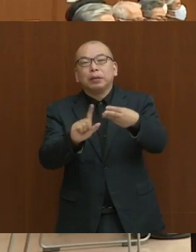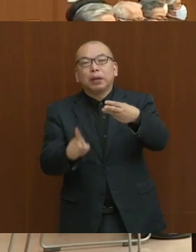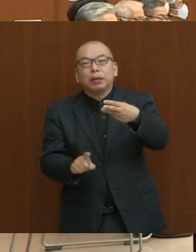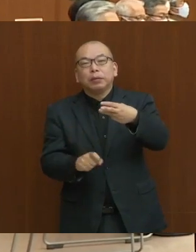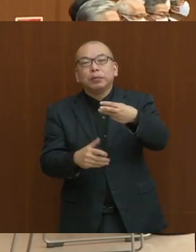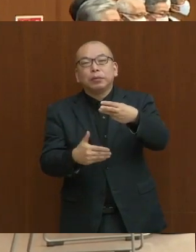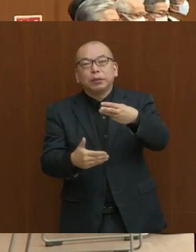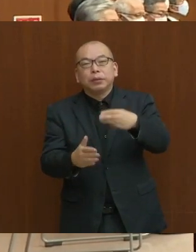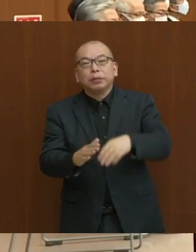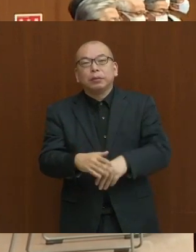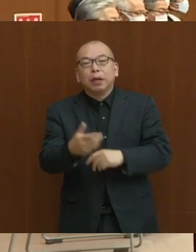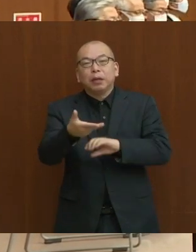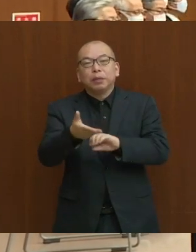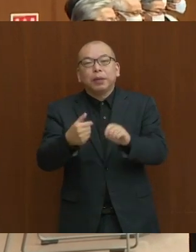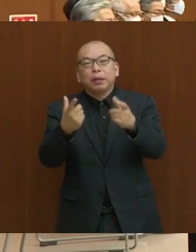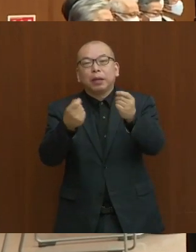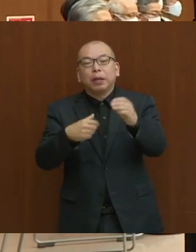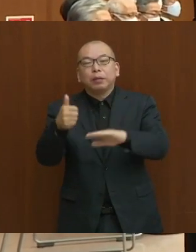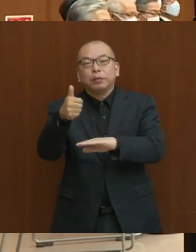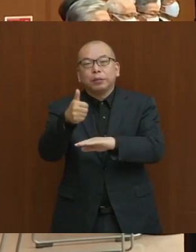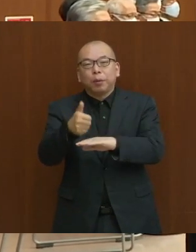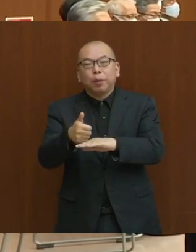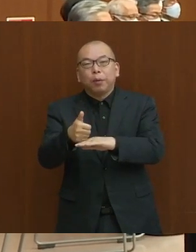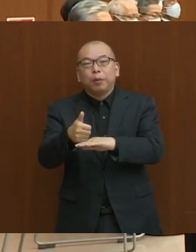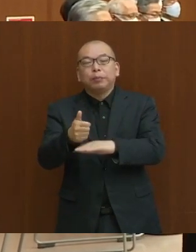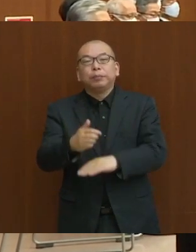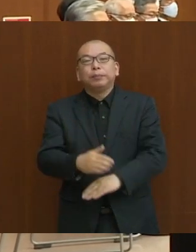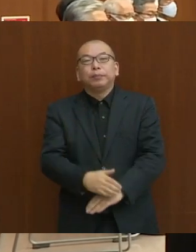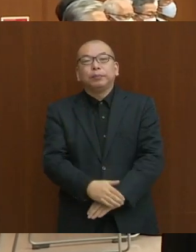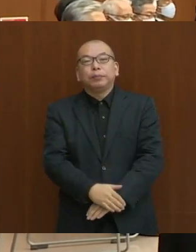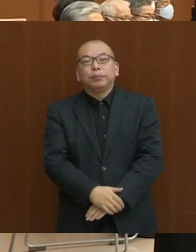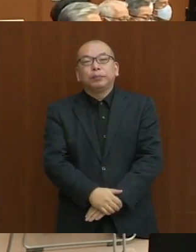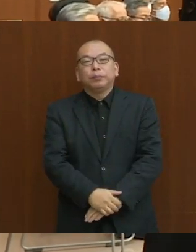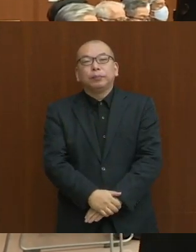3月19日、島根大学長服部康直。